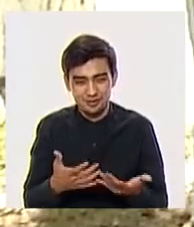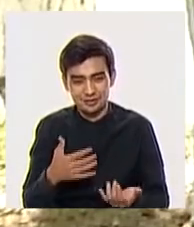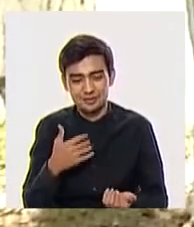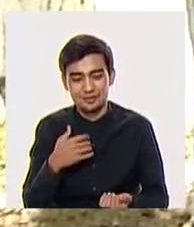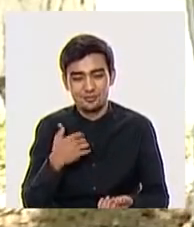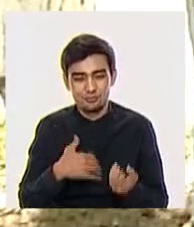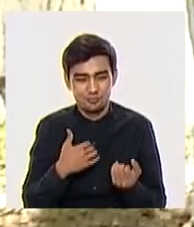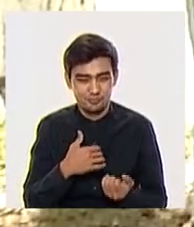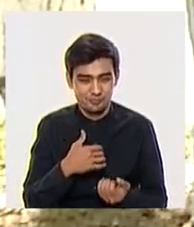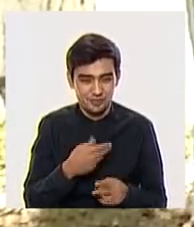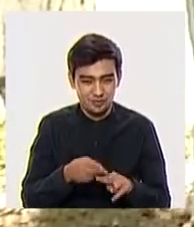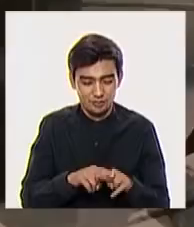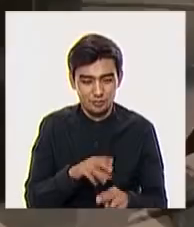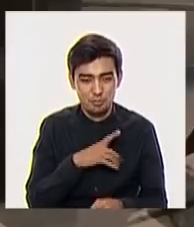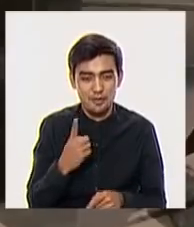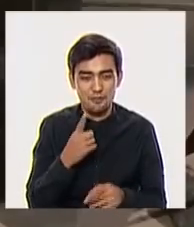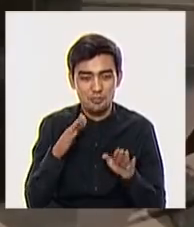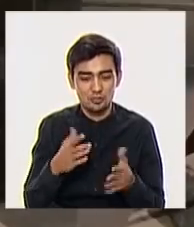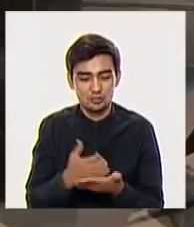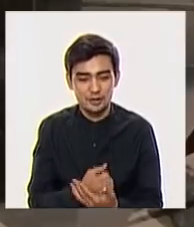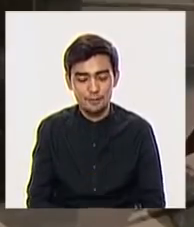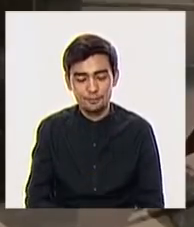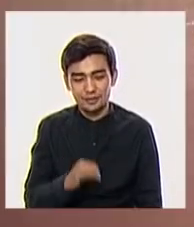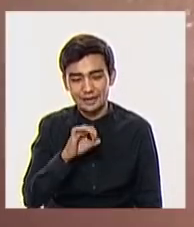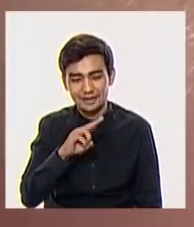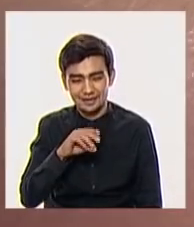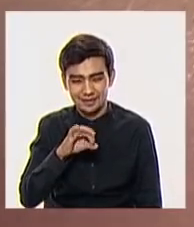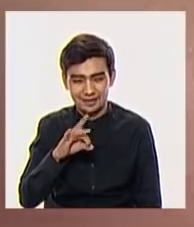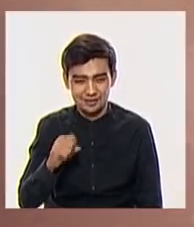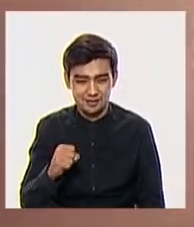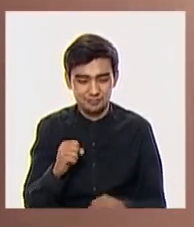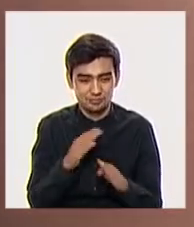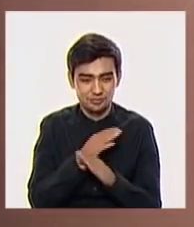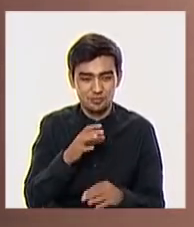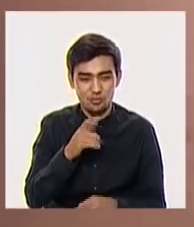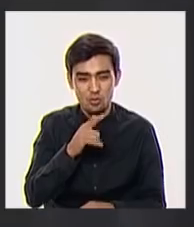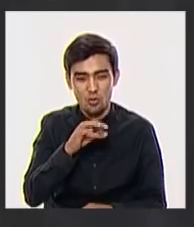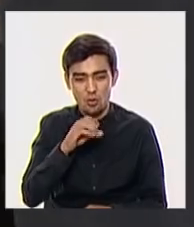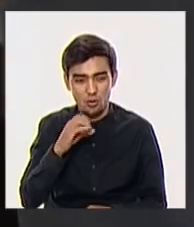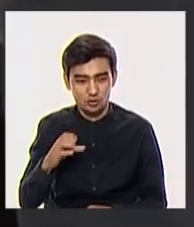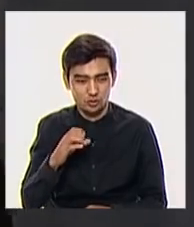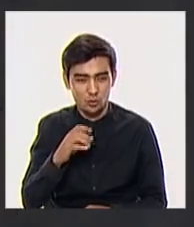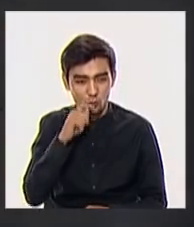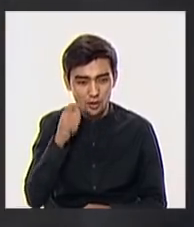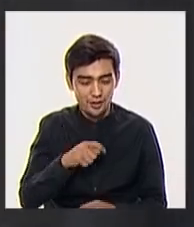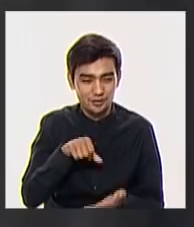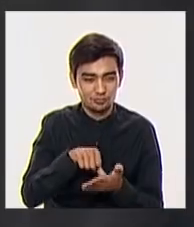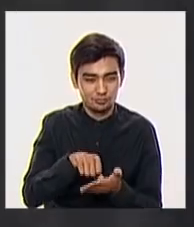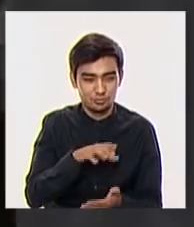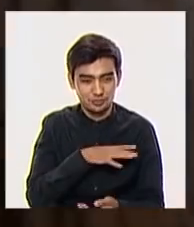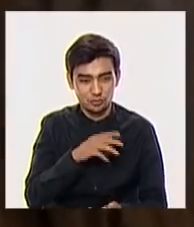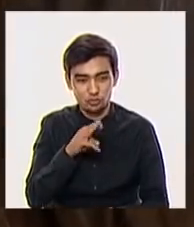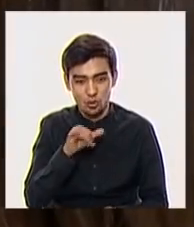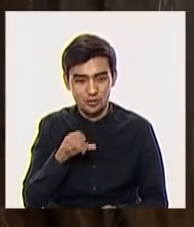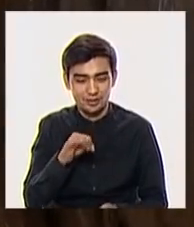домбыра бірінші орынға ие болды. Ал әнші Индира Еділбаева «Голос Украина» шоуынан кейін жарты жылдан соң